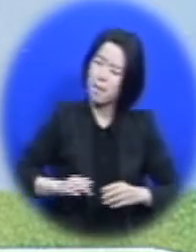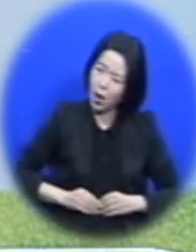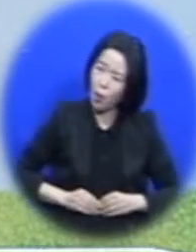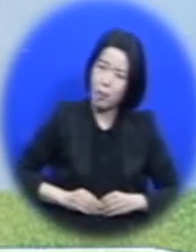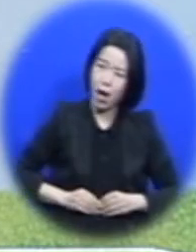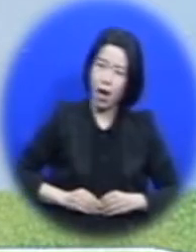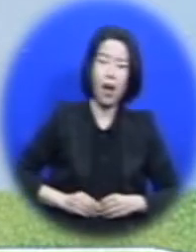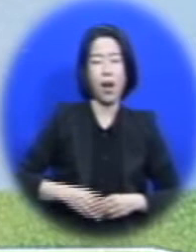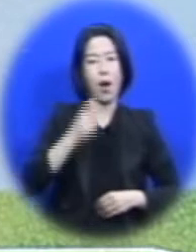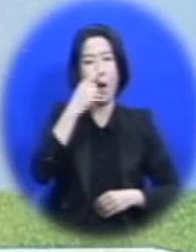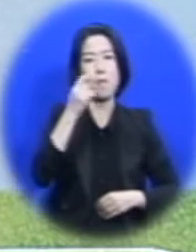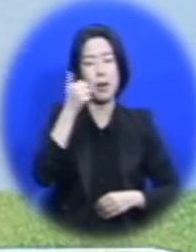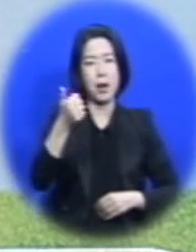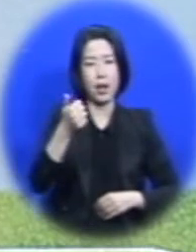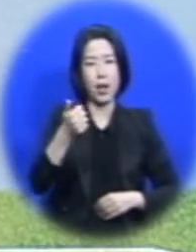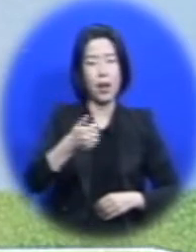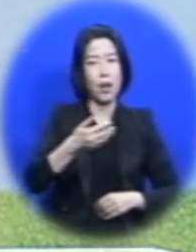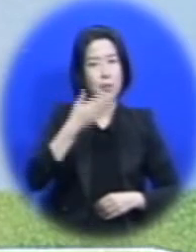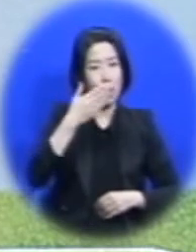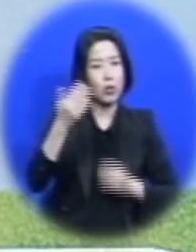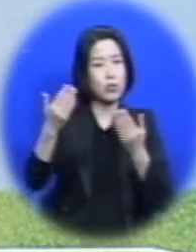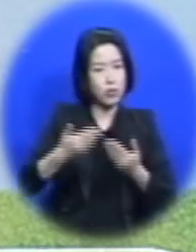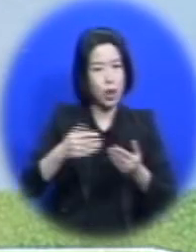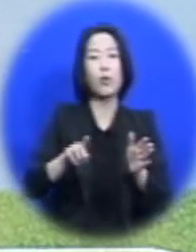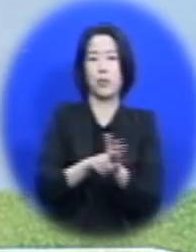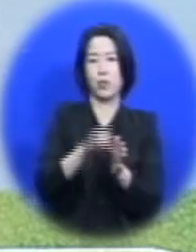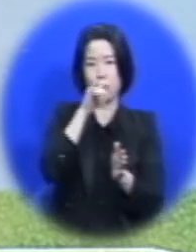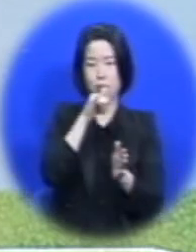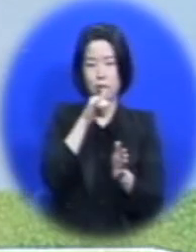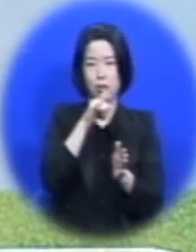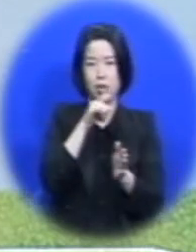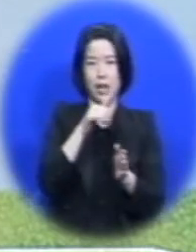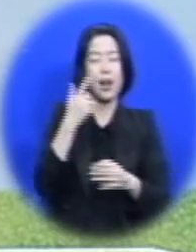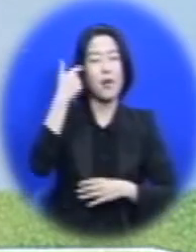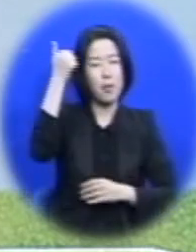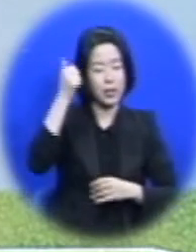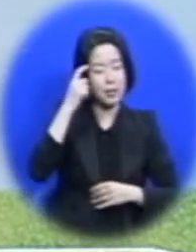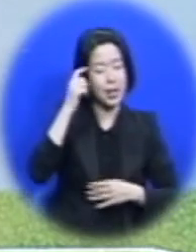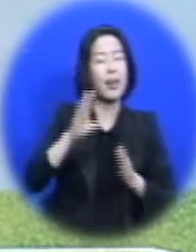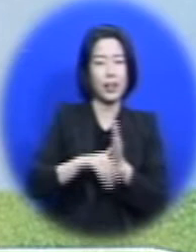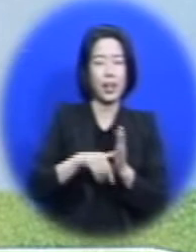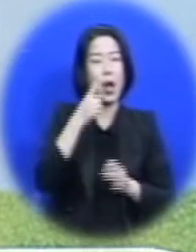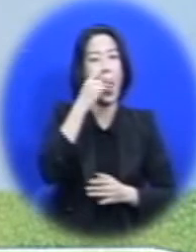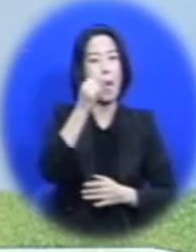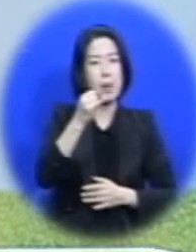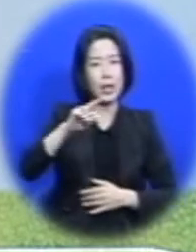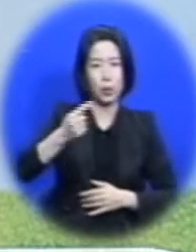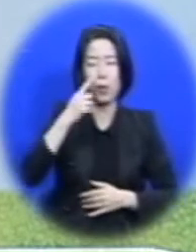엄마 아빠가 먹을걸 준다고 아이들은 그렇게 믿고 있는 거예요 목사님 생각할 때 엄마도 엄마 나름